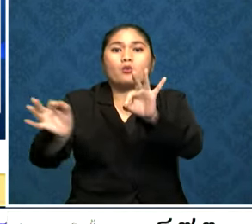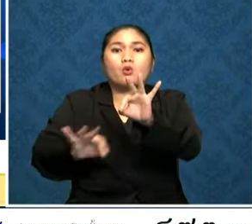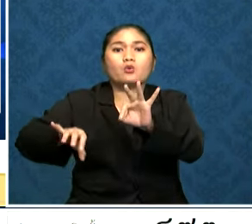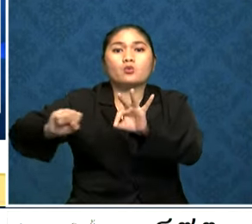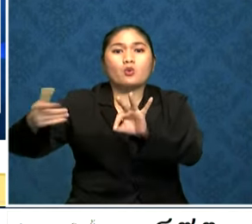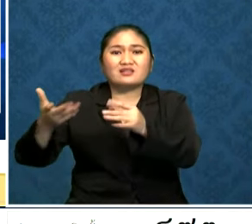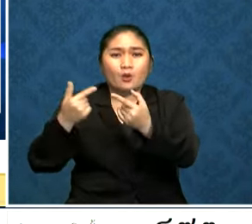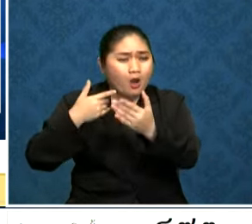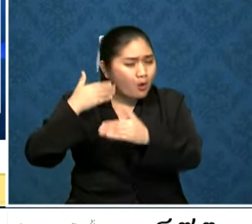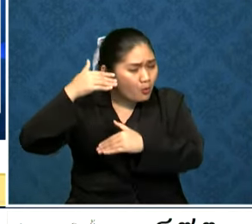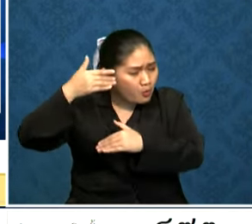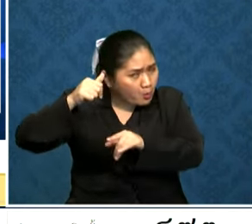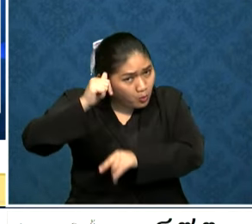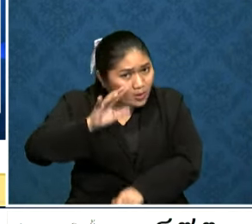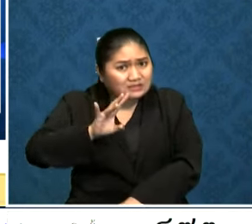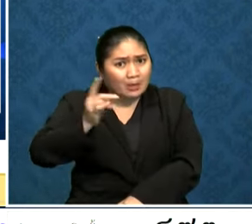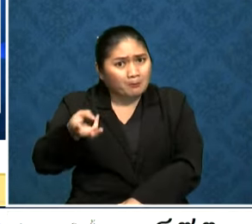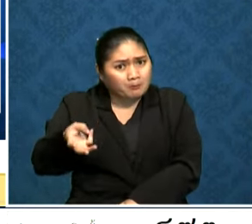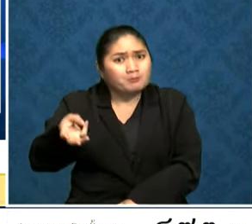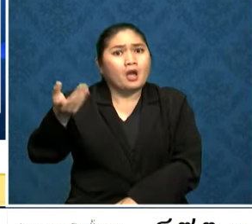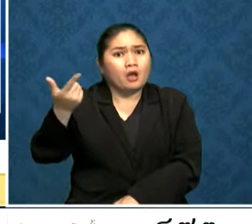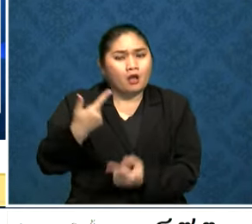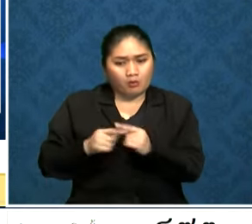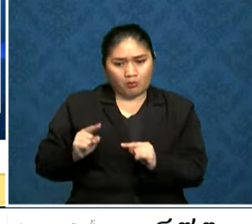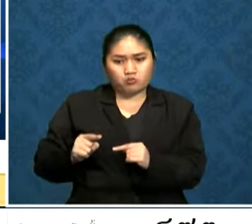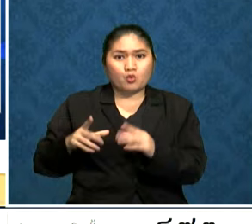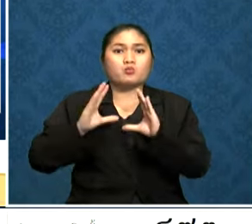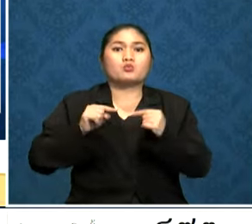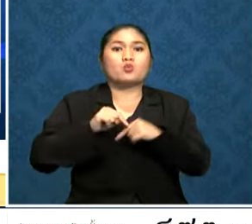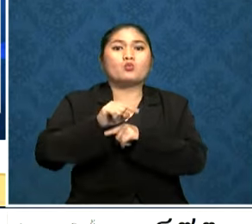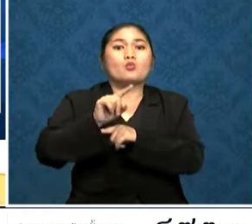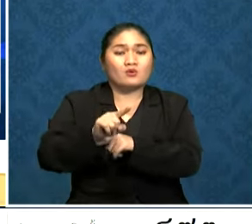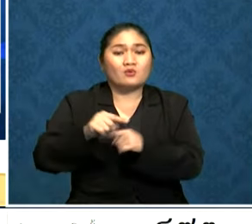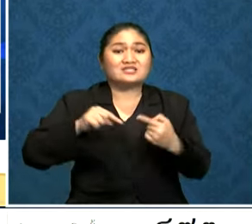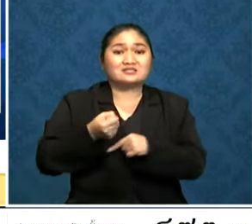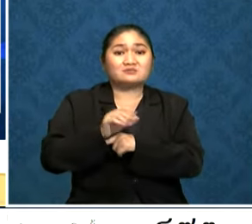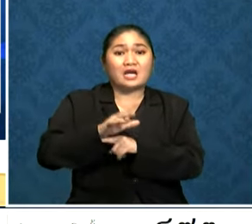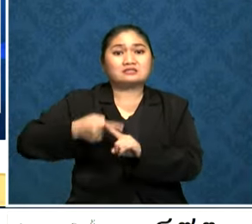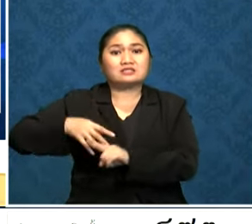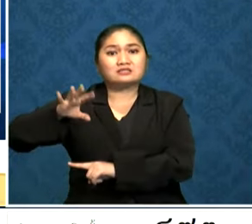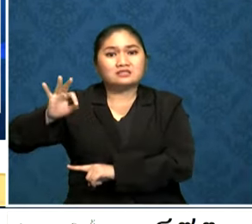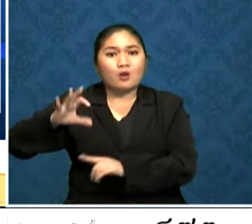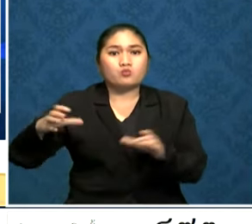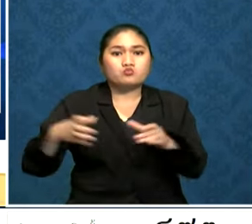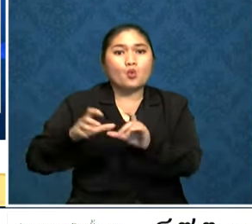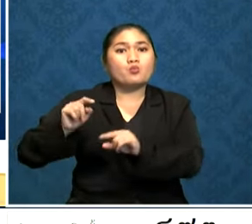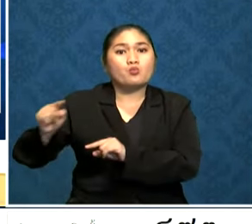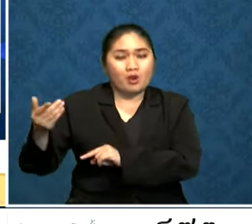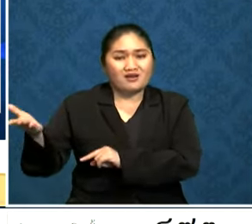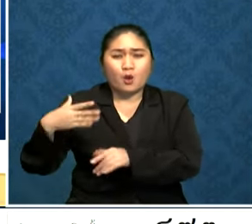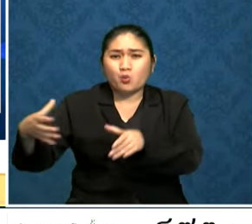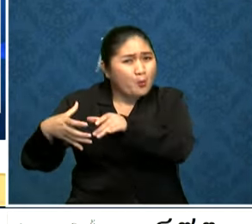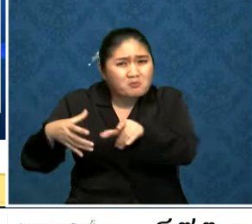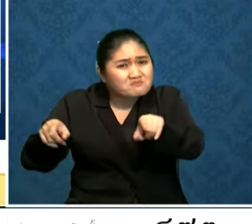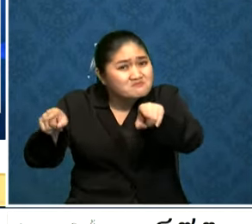านไปเพีงแ่ 7 วันครั ในการประชมครั้ที่ 5ั วันท 25 กัยายนขณะกรมธิการของวธธิภชุเดีวกันเลยนะครับ